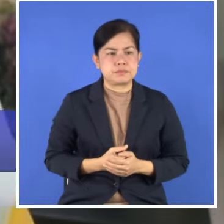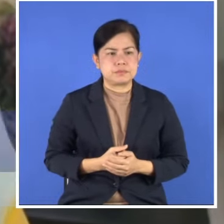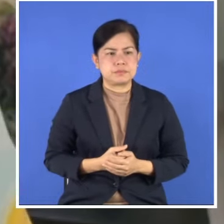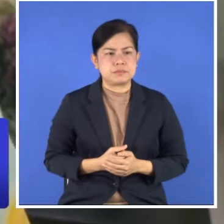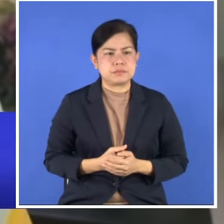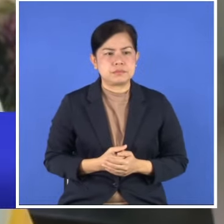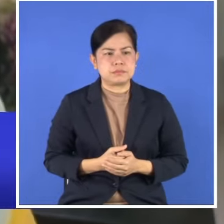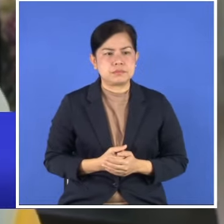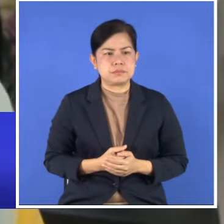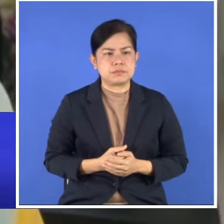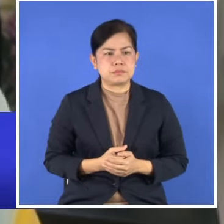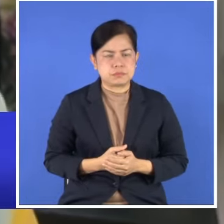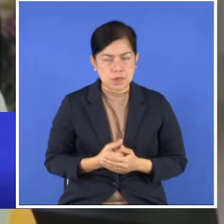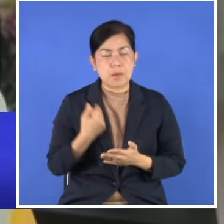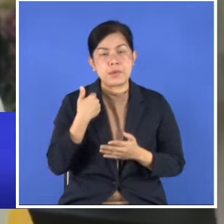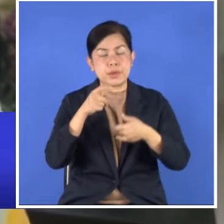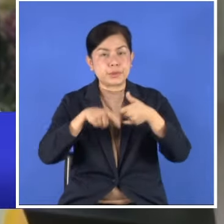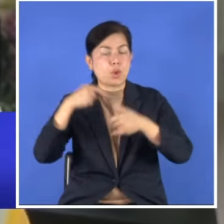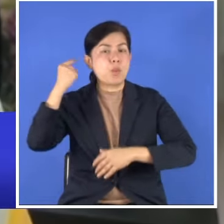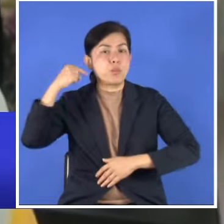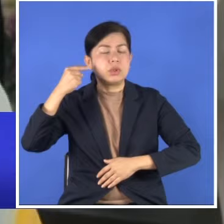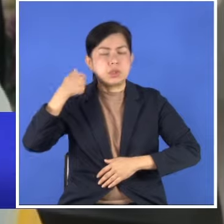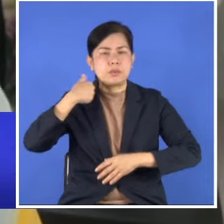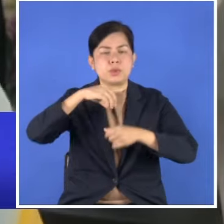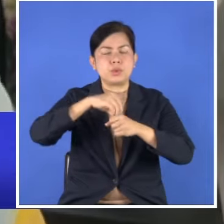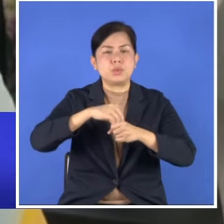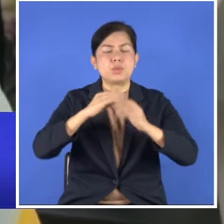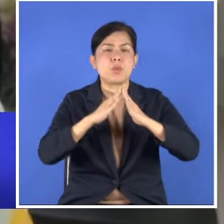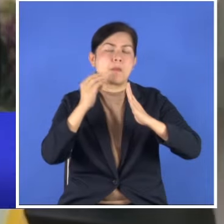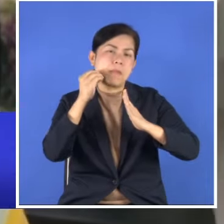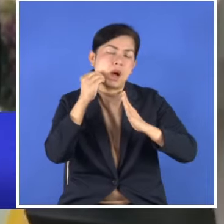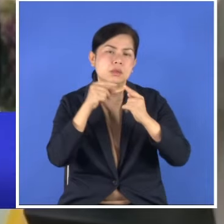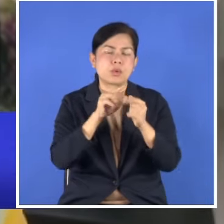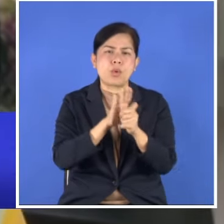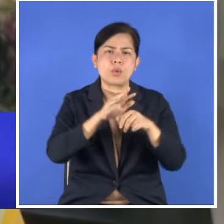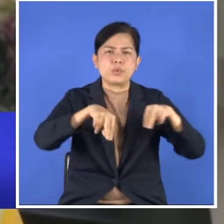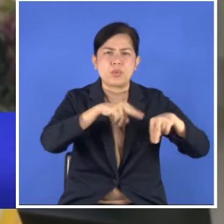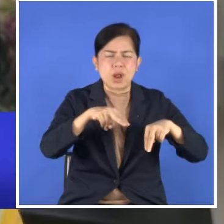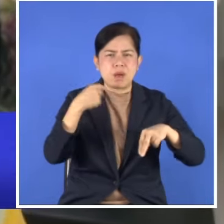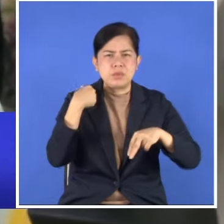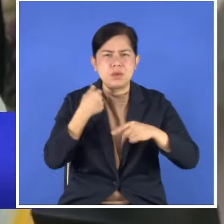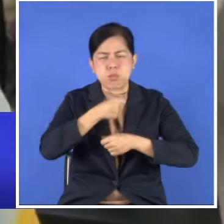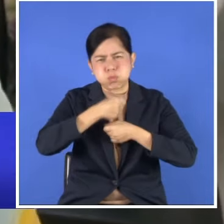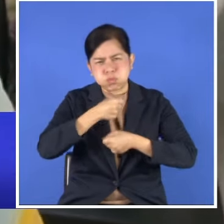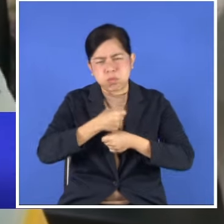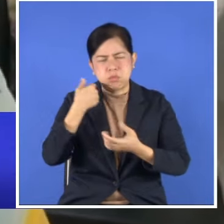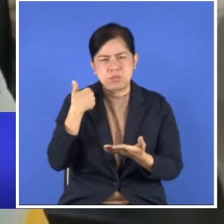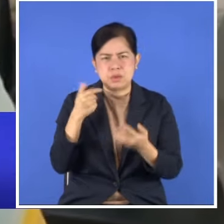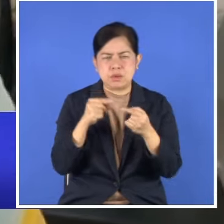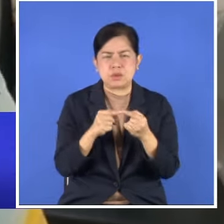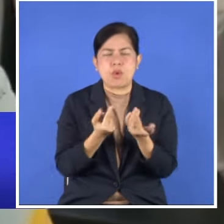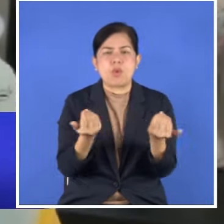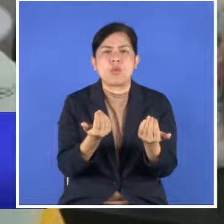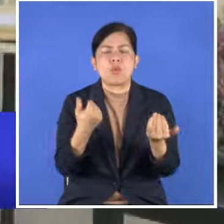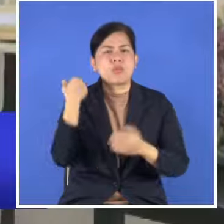าก็เป็นผู้หญิงที่อยู่เฝ้าบ้านบางทีก็คนเดียวบ้างแล้วก็เป็นคุณแม่เขาที่มีอายุแล้วอยู่เฝ้าบ้านกับลูกสาวเขาลูก